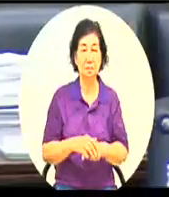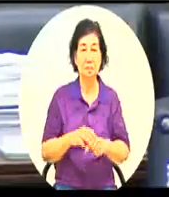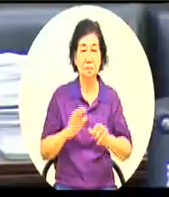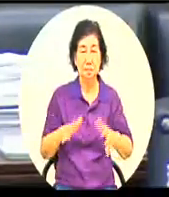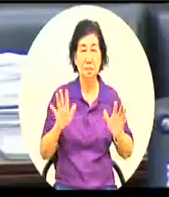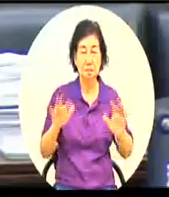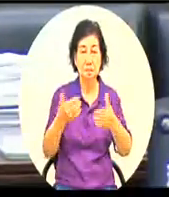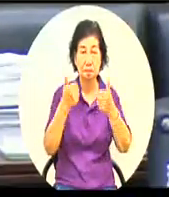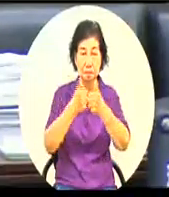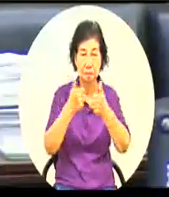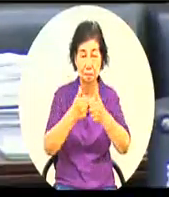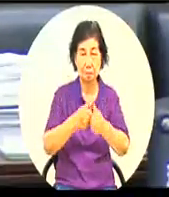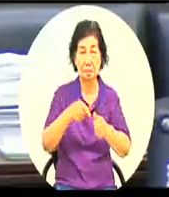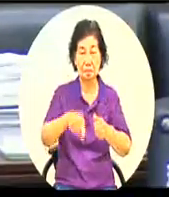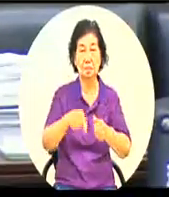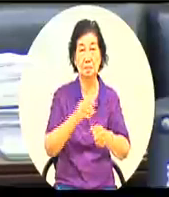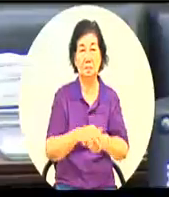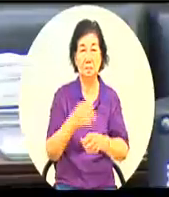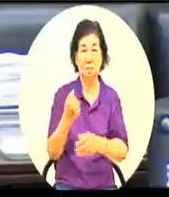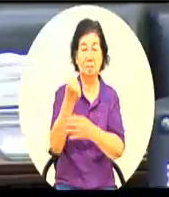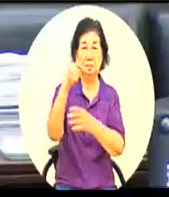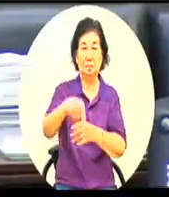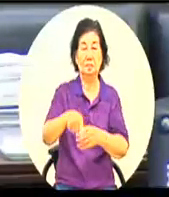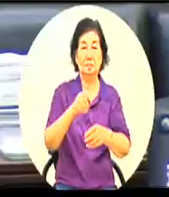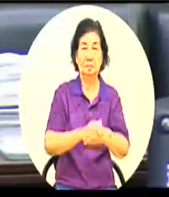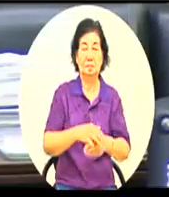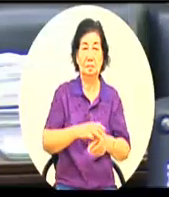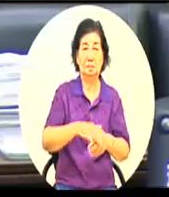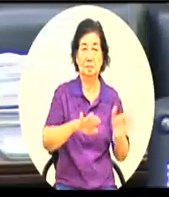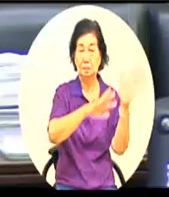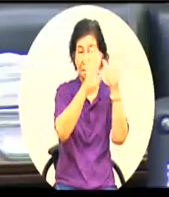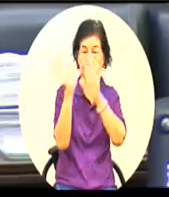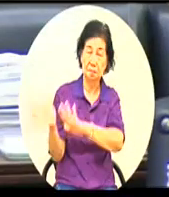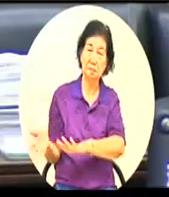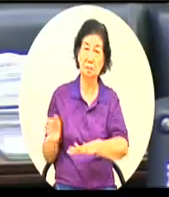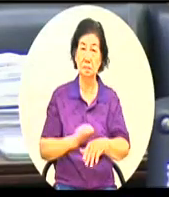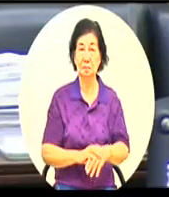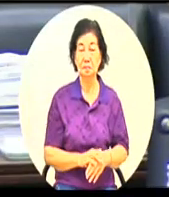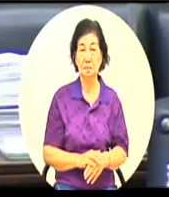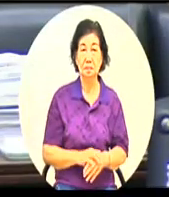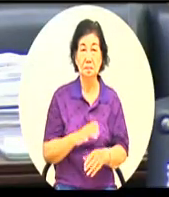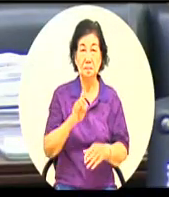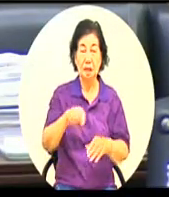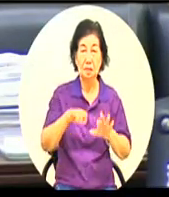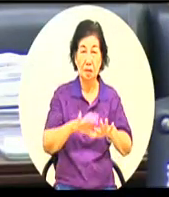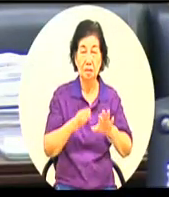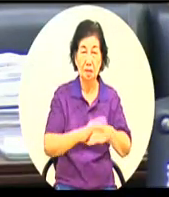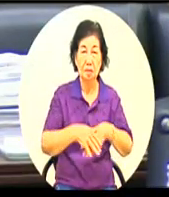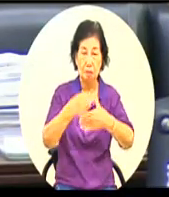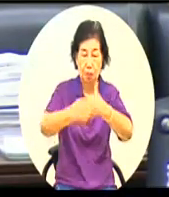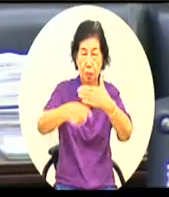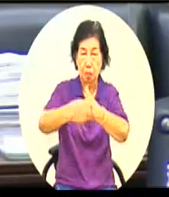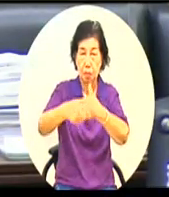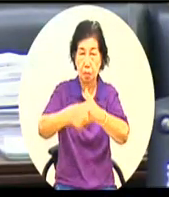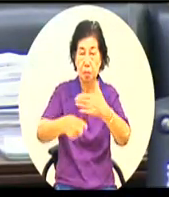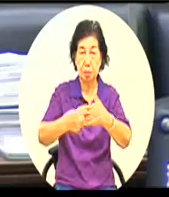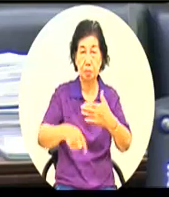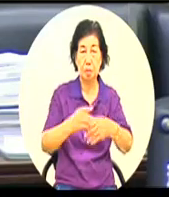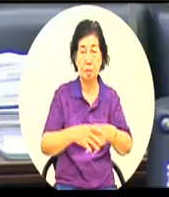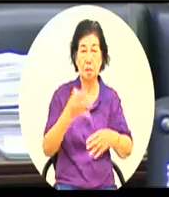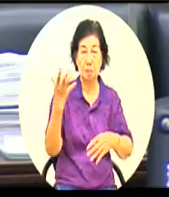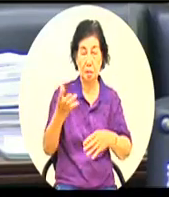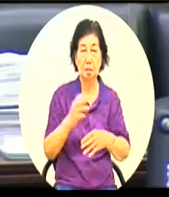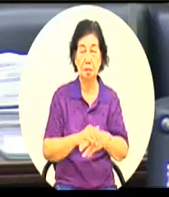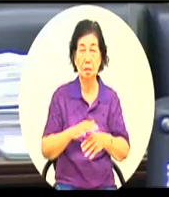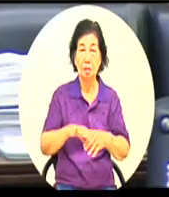是我们的立 锋利程度超乎想象。 三层肉的皮啊，几乎是皮开肉绽的情况。要是呢，人直